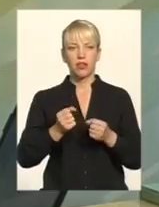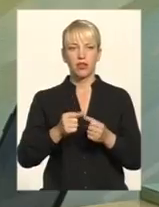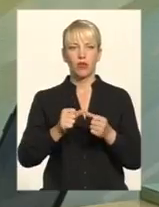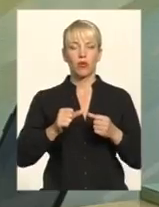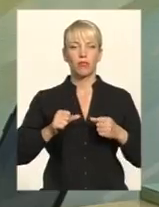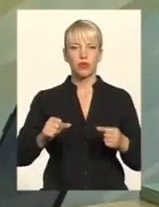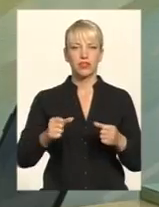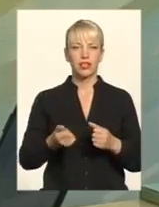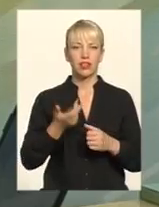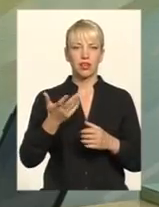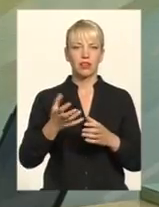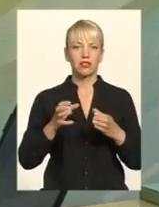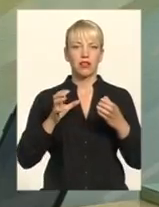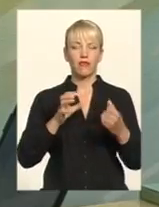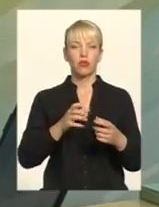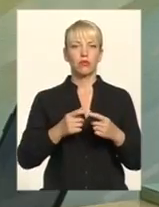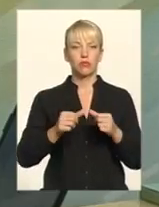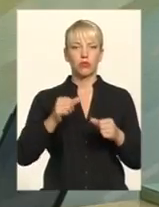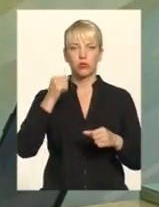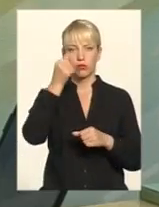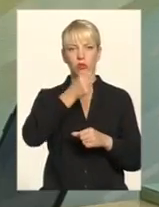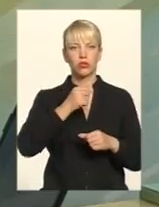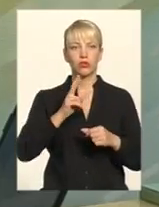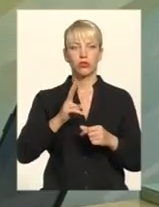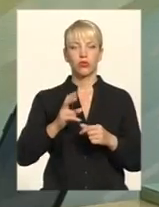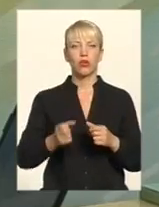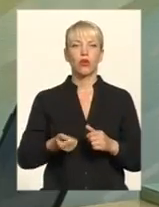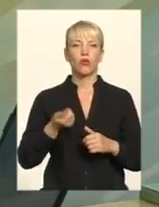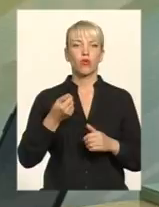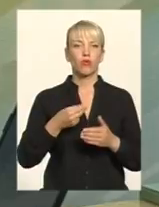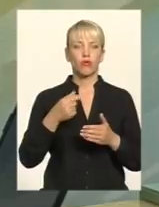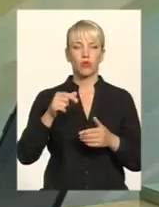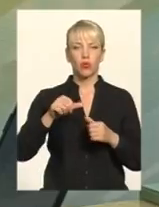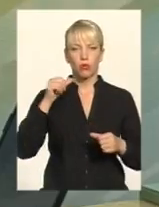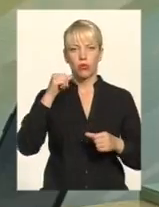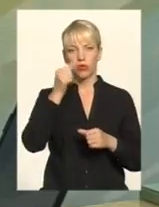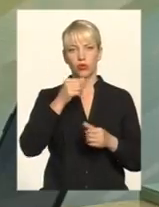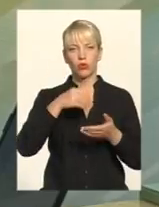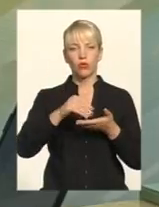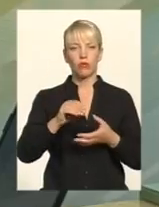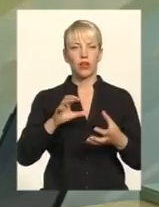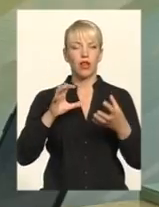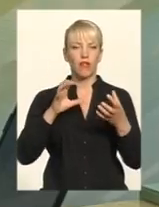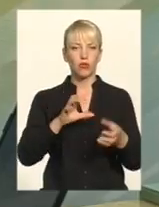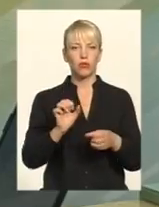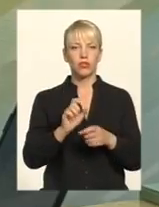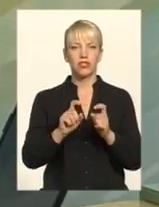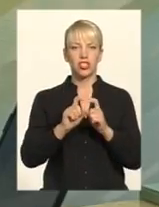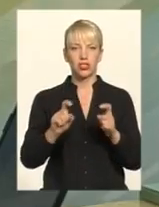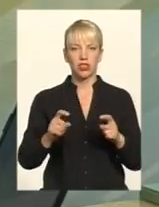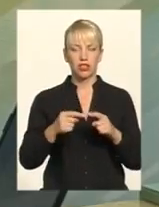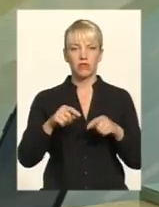автобусів, тому що ми того року єдина область, яка купила шкільні автобуси, і цього року знову теж сама ситуація, була закладена